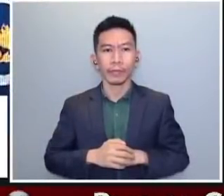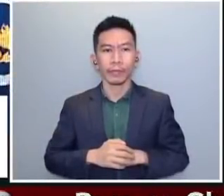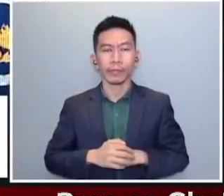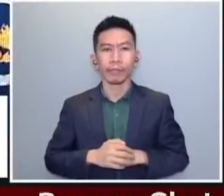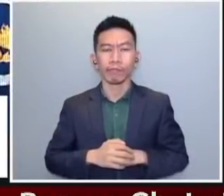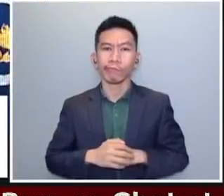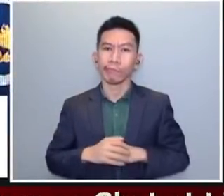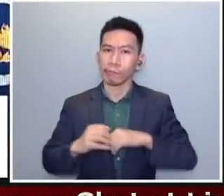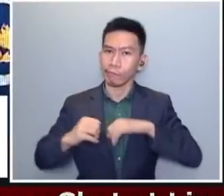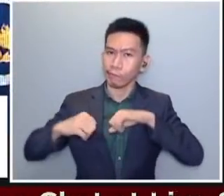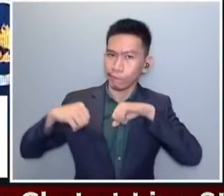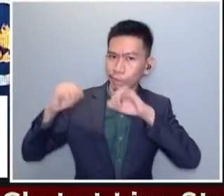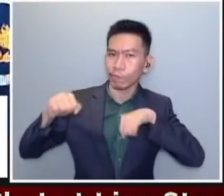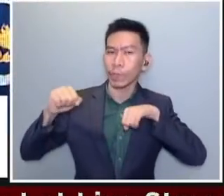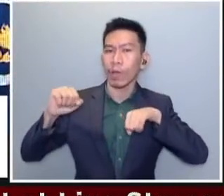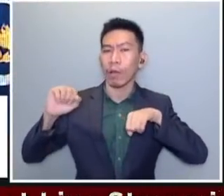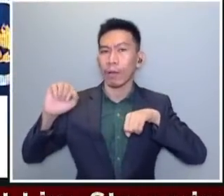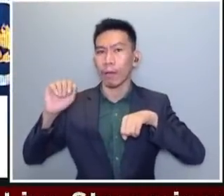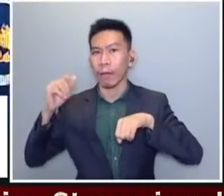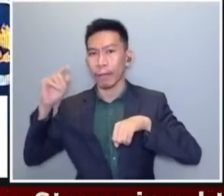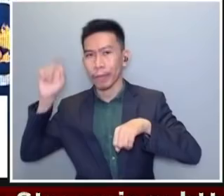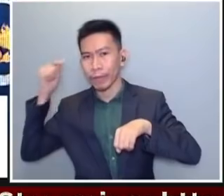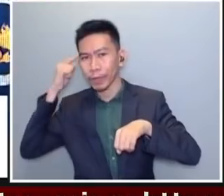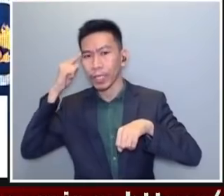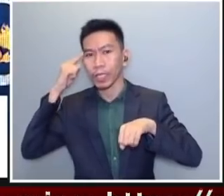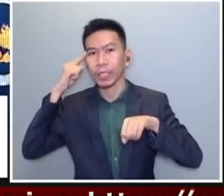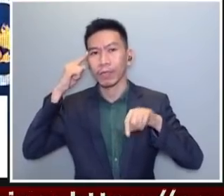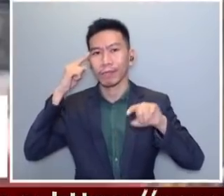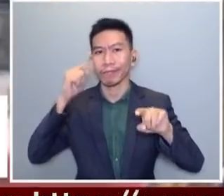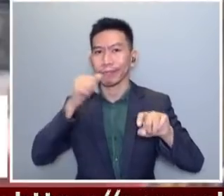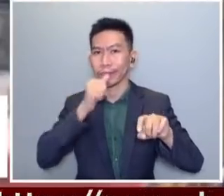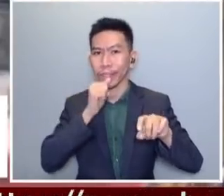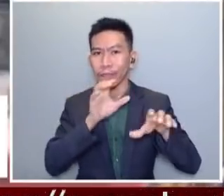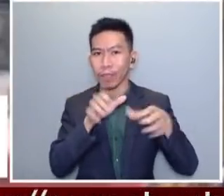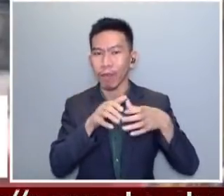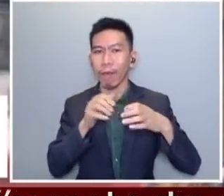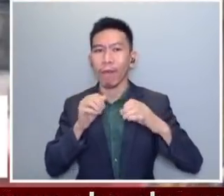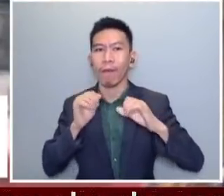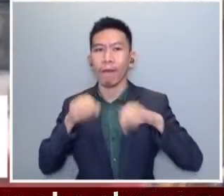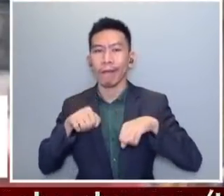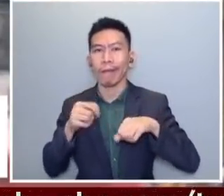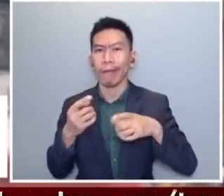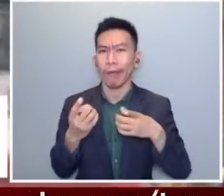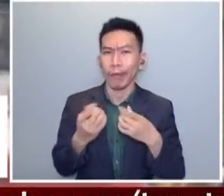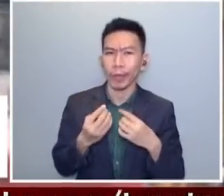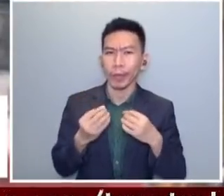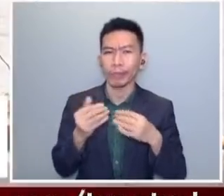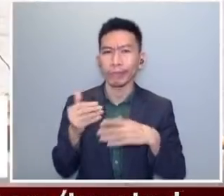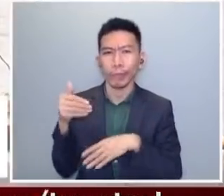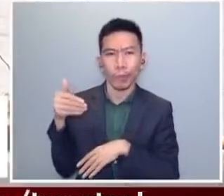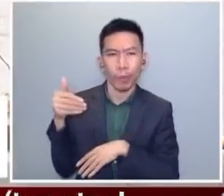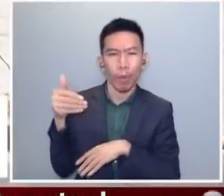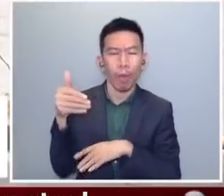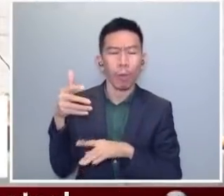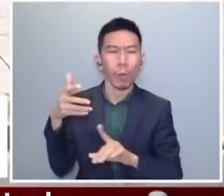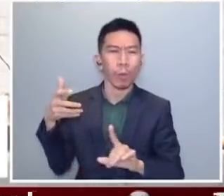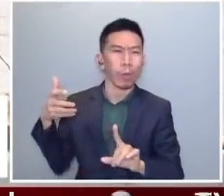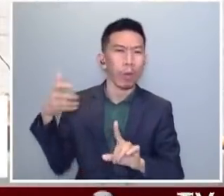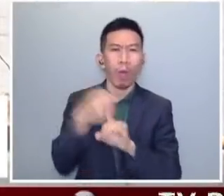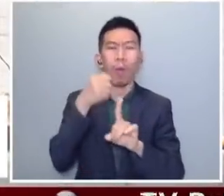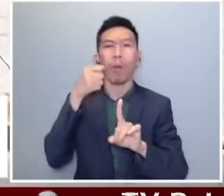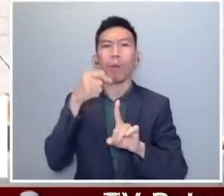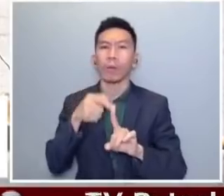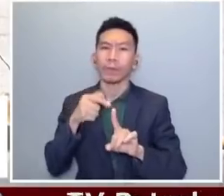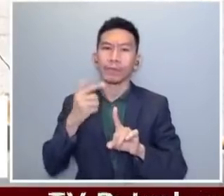Nagkakaintindihan ng public at private sector sa dapat gawin para masawata ang nakaambang matinding epekto ng 2 linggong